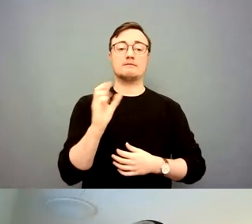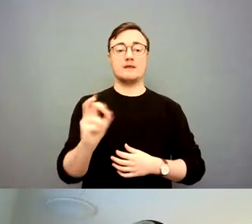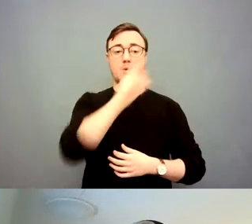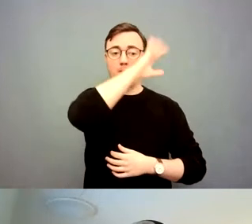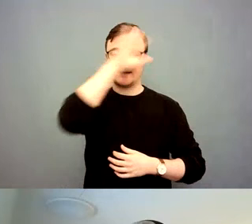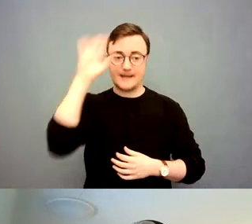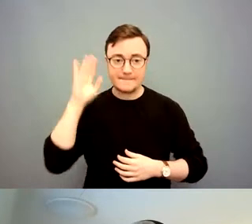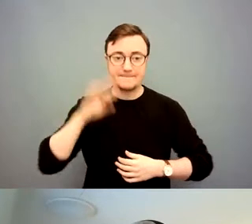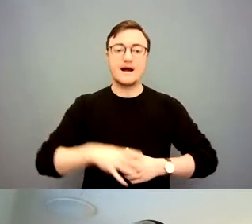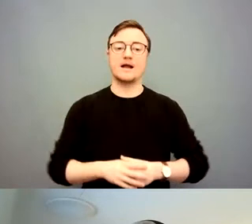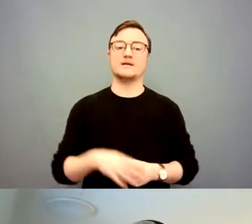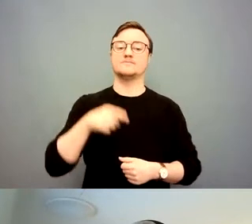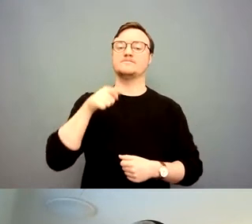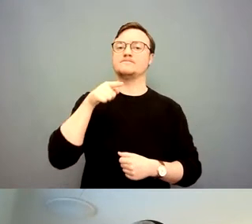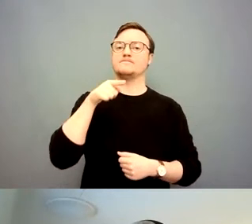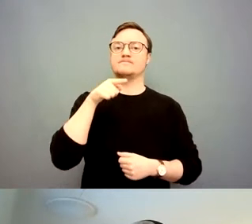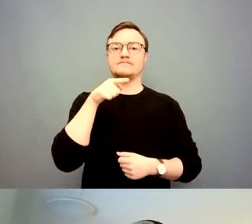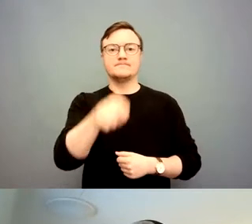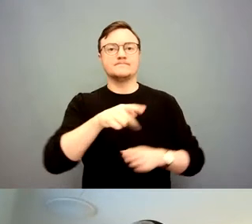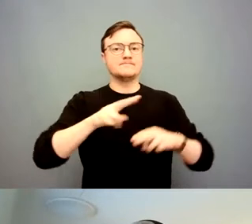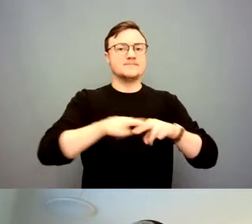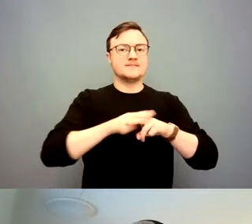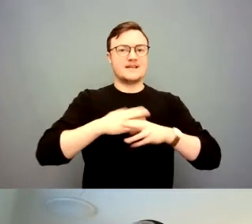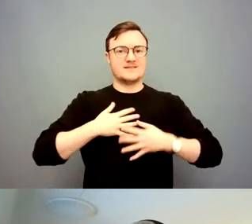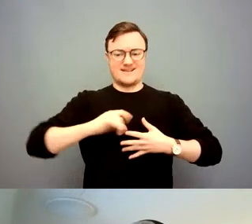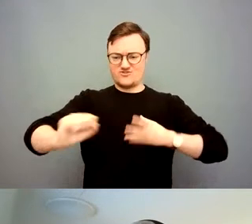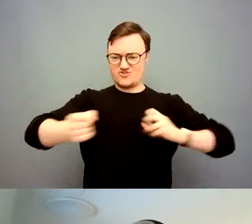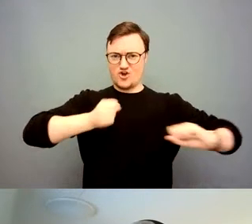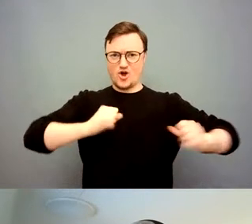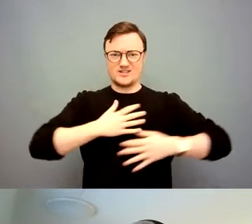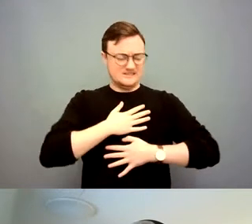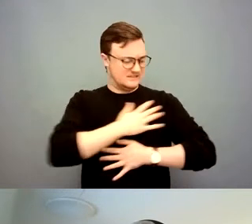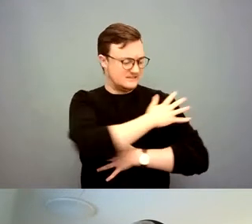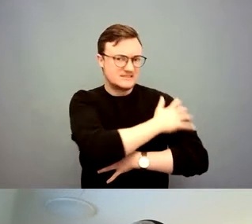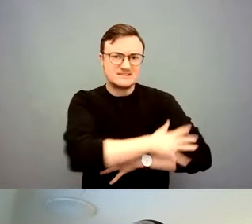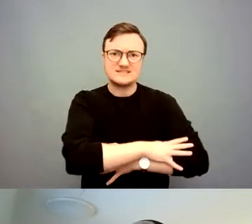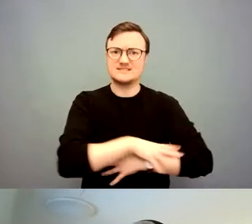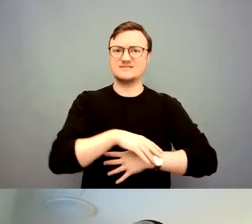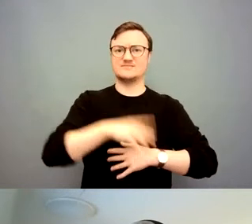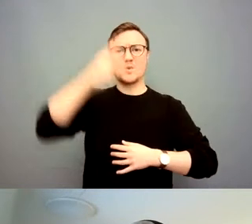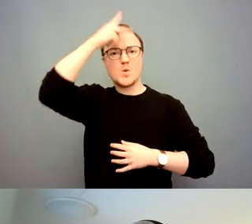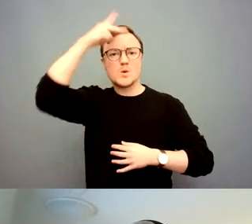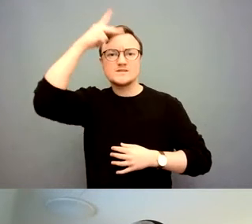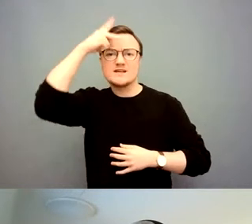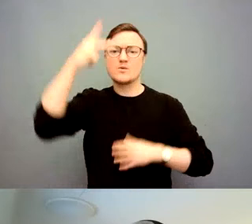upplever förändring i sin rörlighet och kognition.